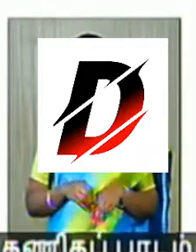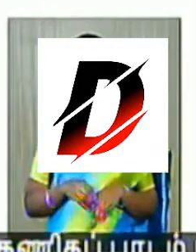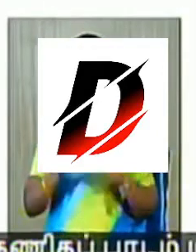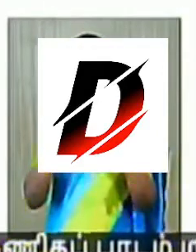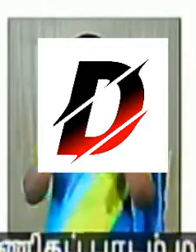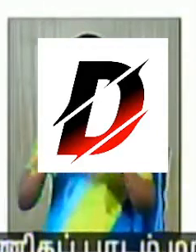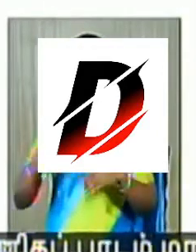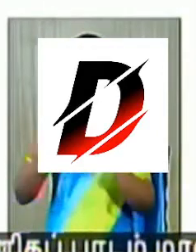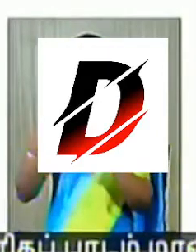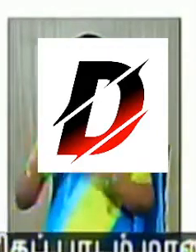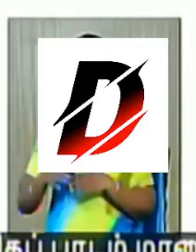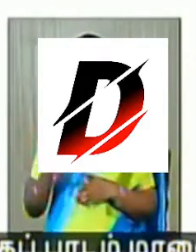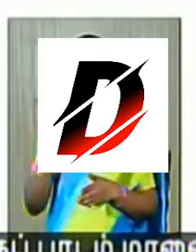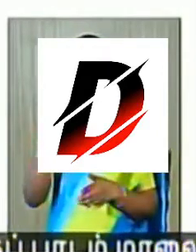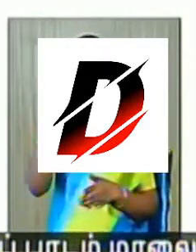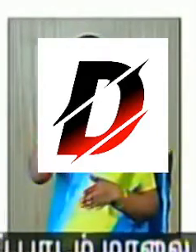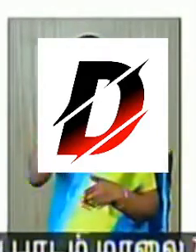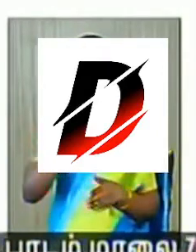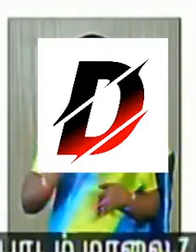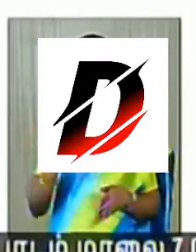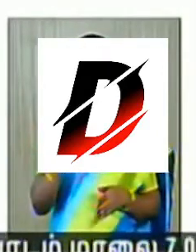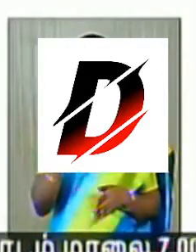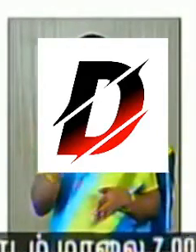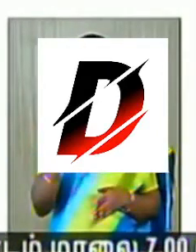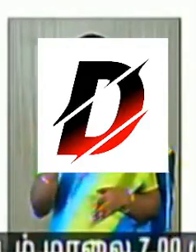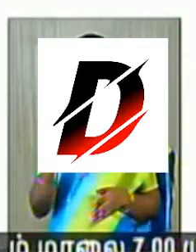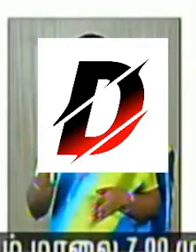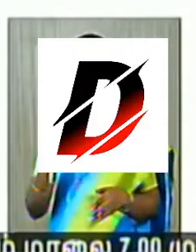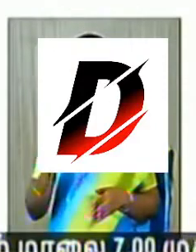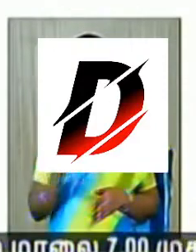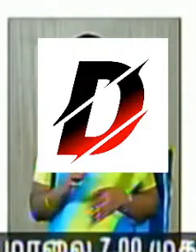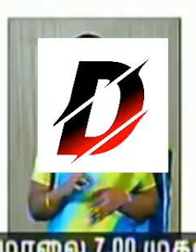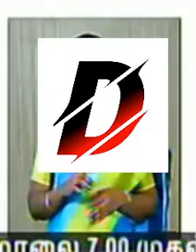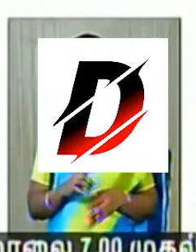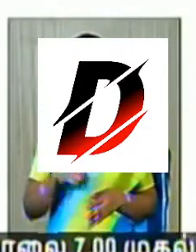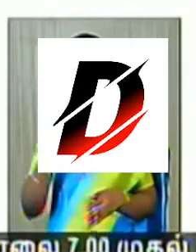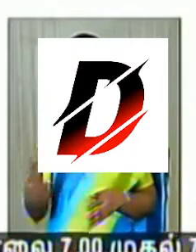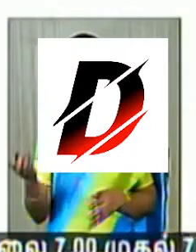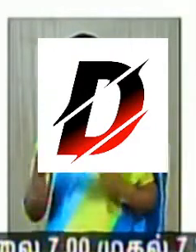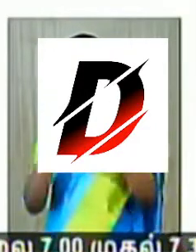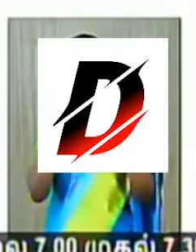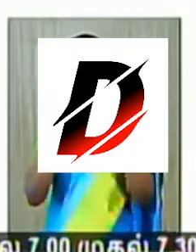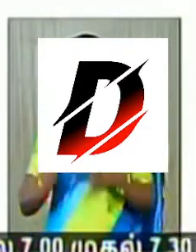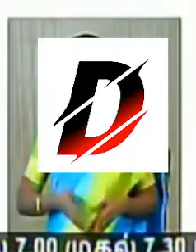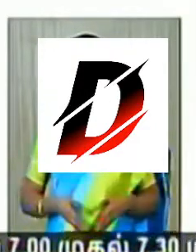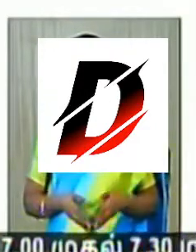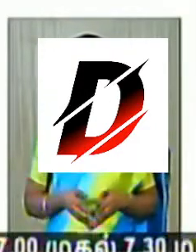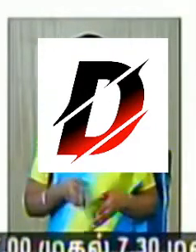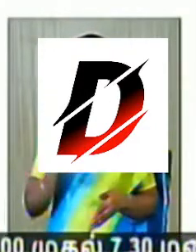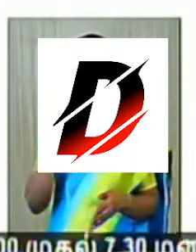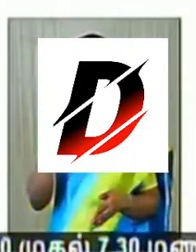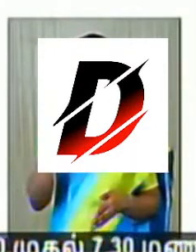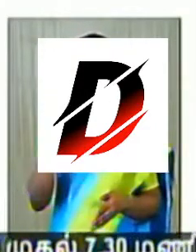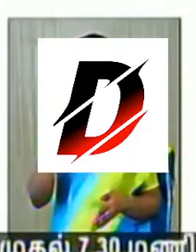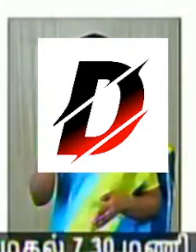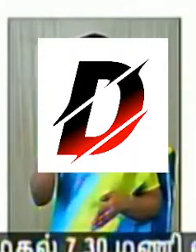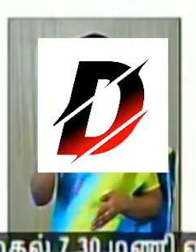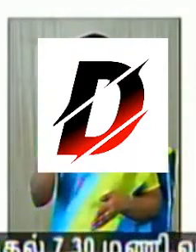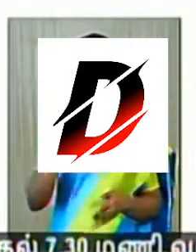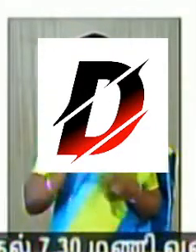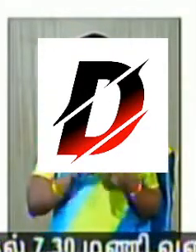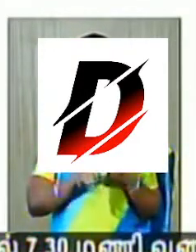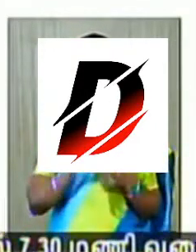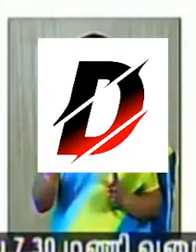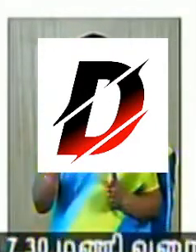இப்போ அடுத்த ரெண்டு காலத்துக்கு ஆல்ரெடி நம்ம 00 போட்டிருக்கோம் போட்டுட்டு அடுத்த காலத்துக்கு போயிடணும் அடுத்த காலம் என்ன 36 20ம்